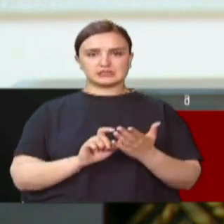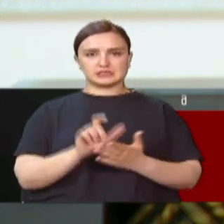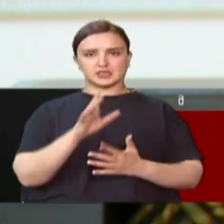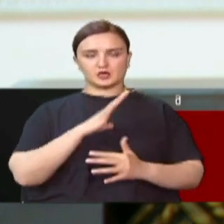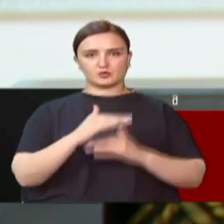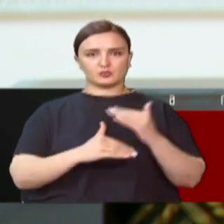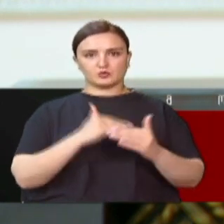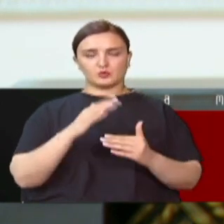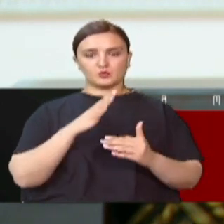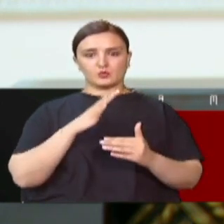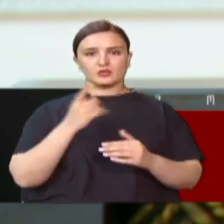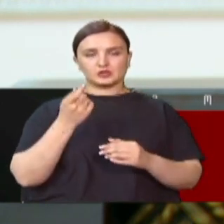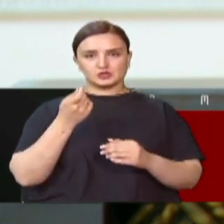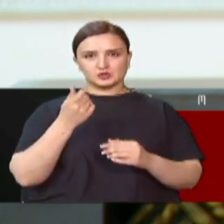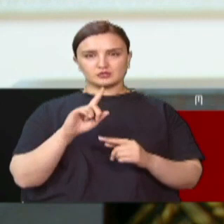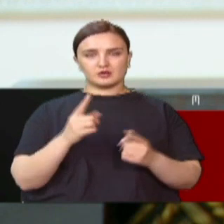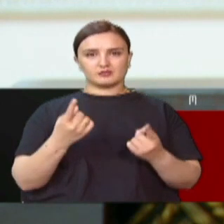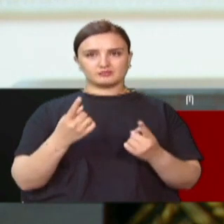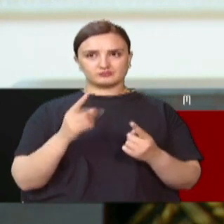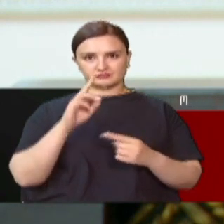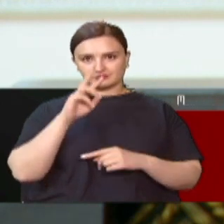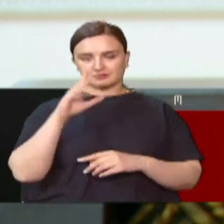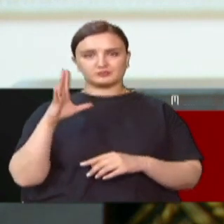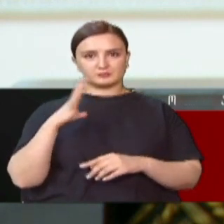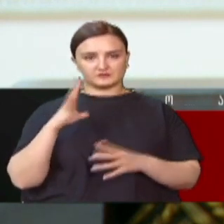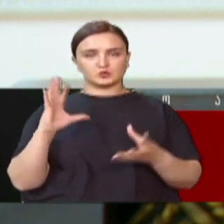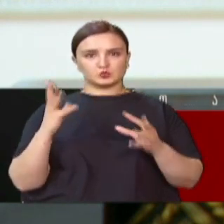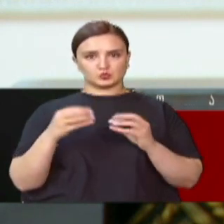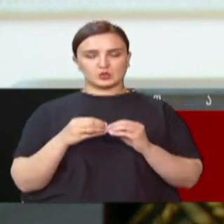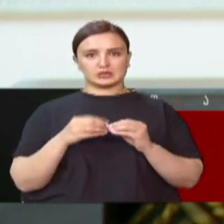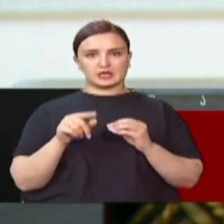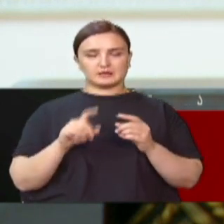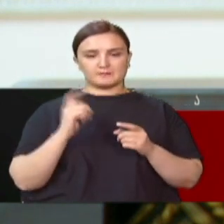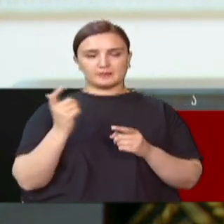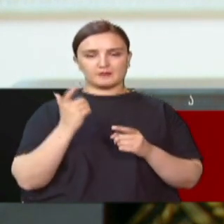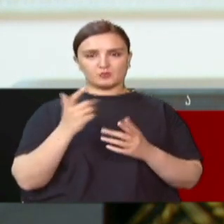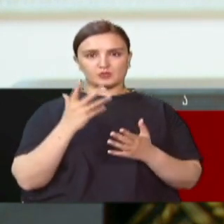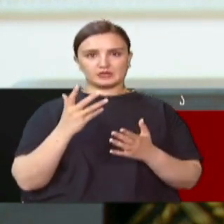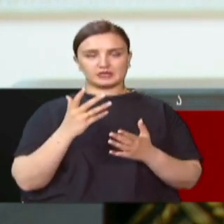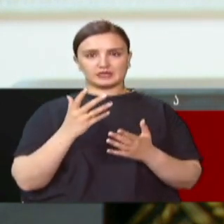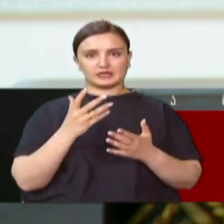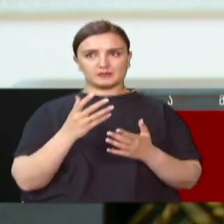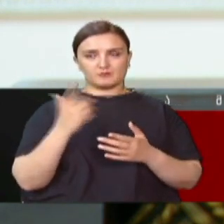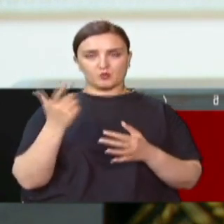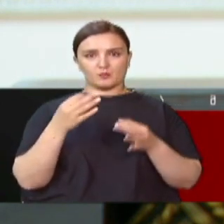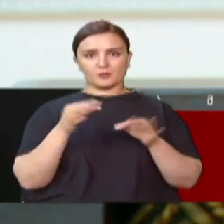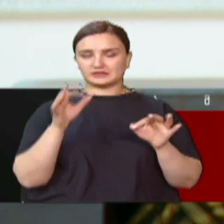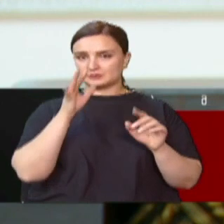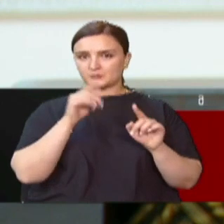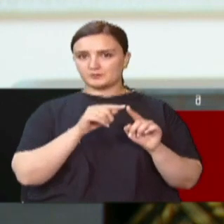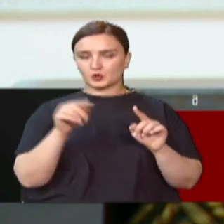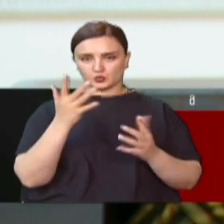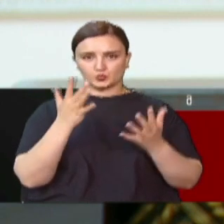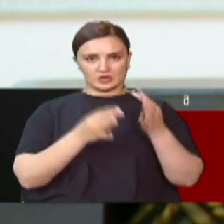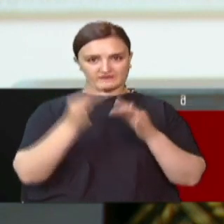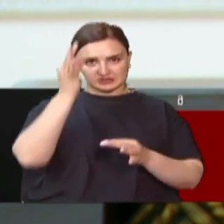ქონდა უკან დახევებიც, ჩავარდნებიც, ზოგადად ამ დამოუკიდებლობის პერიოდს თუ გავიხსენებთ ამ